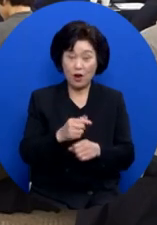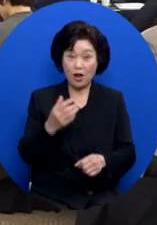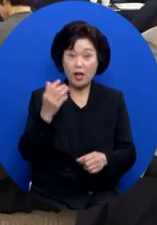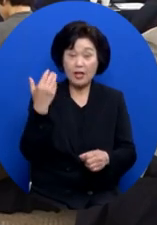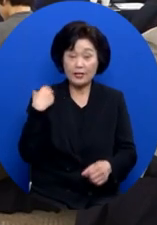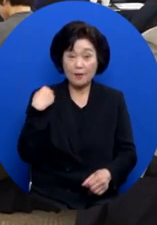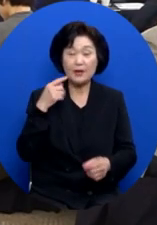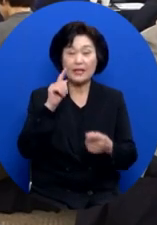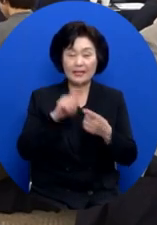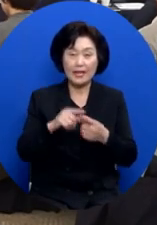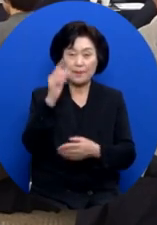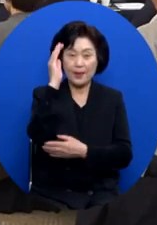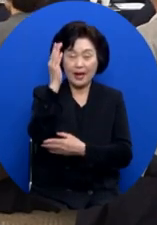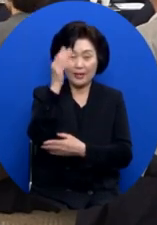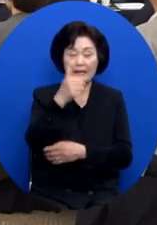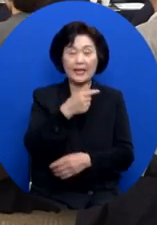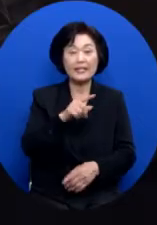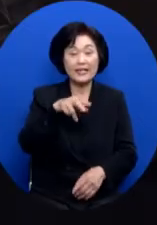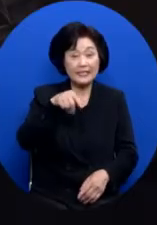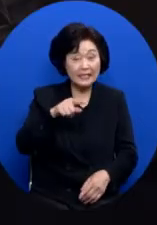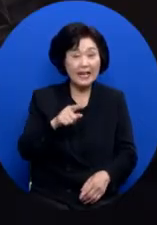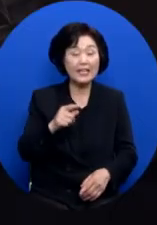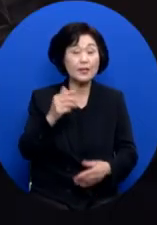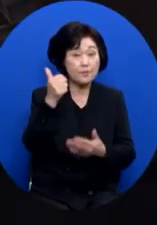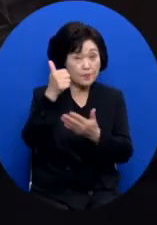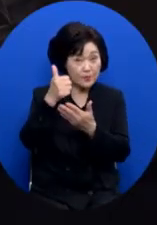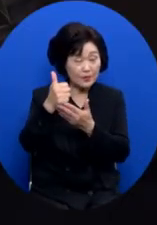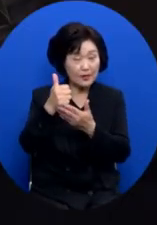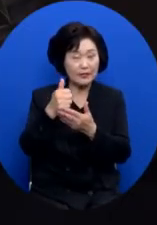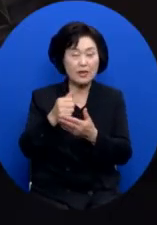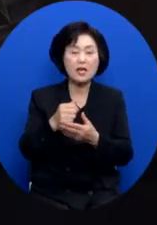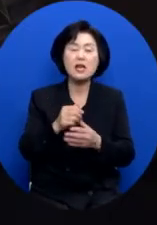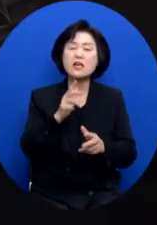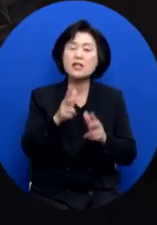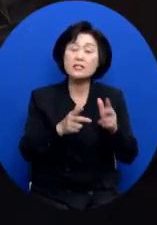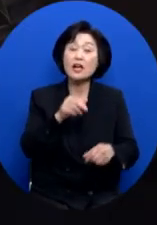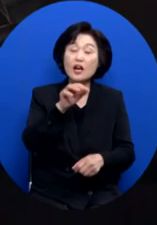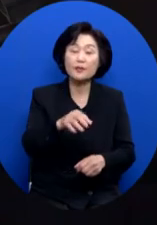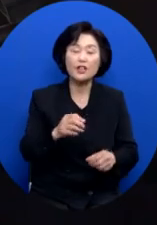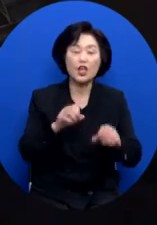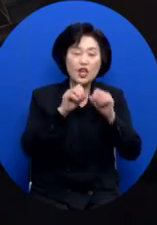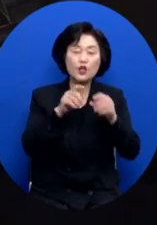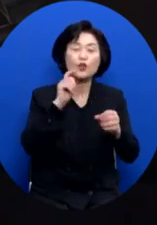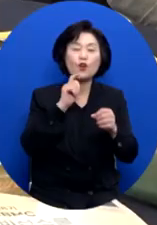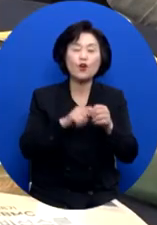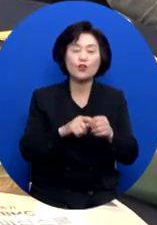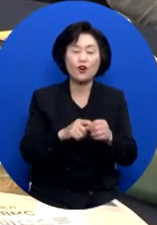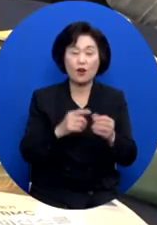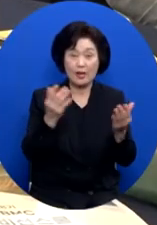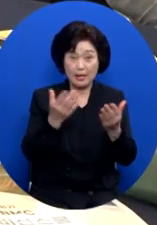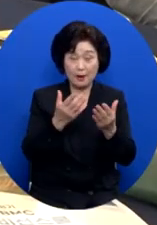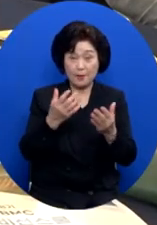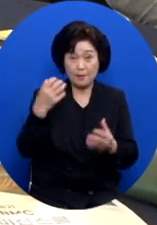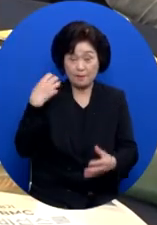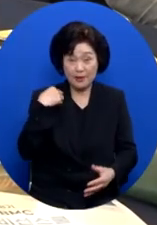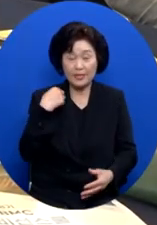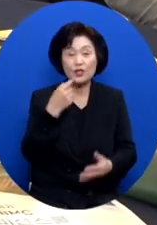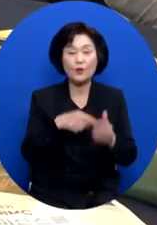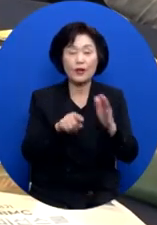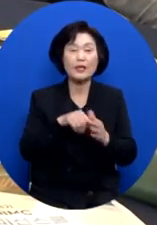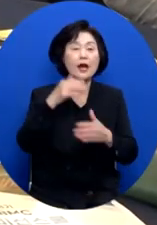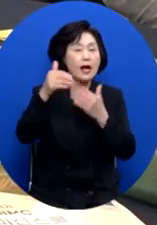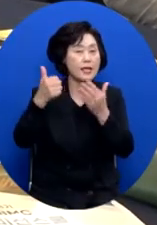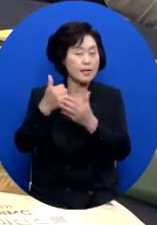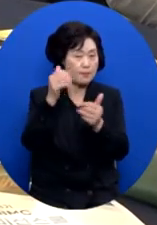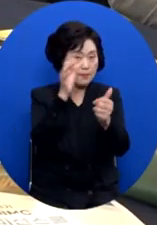강의한 한국 CBMC 나석환 자문위원단장은 비즈니스가 선교적 사명을 이루기 위한 하나님이 주신 기업임을